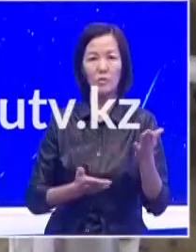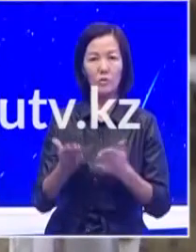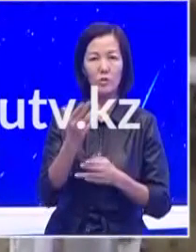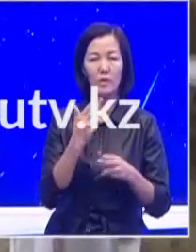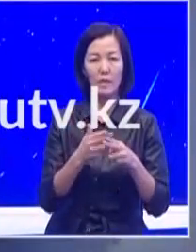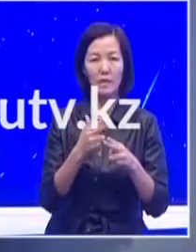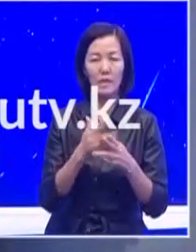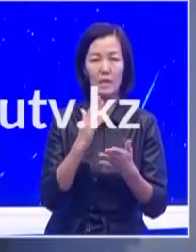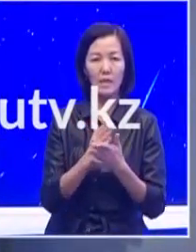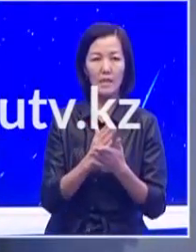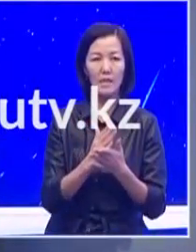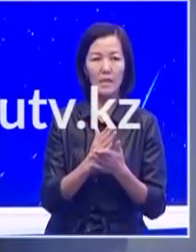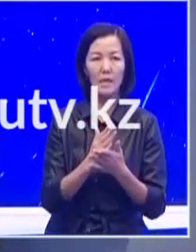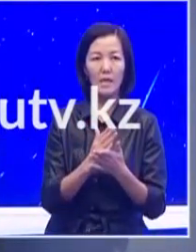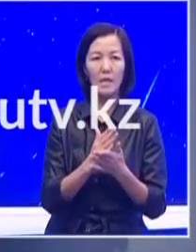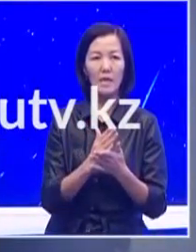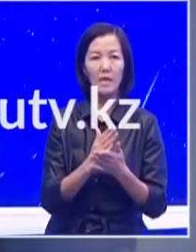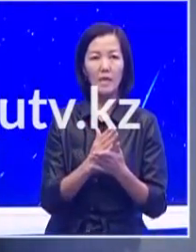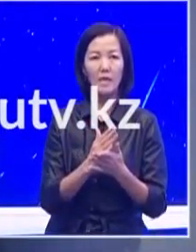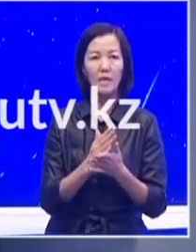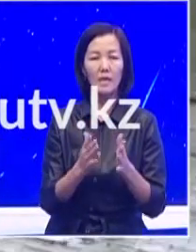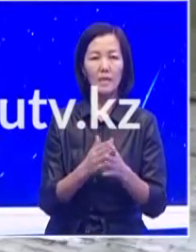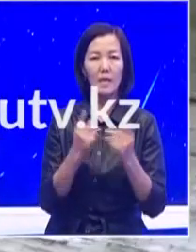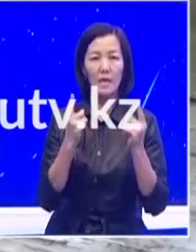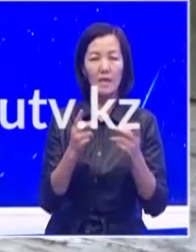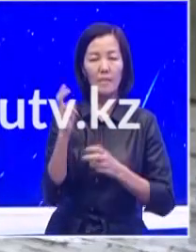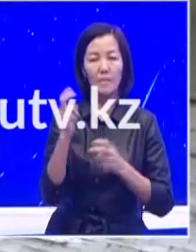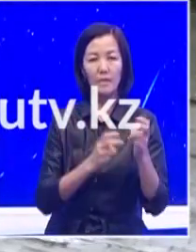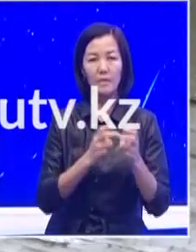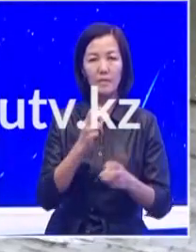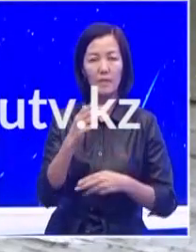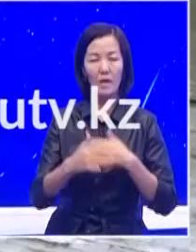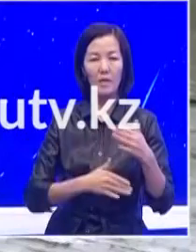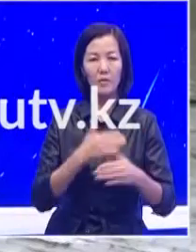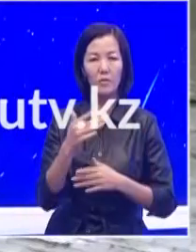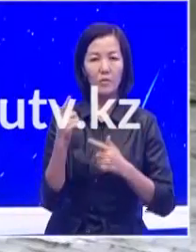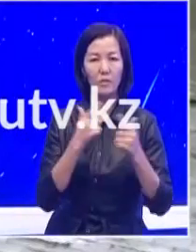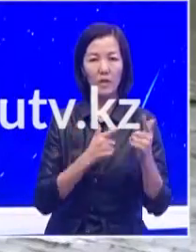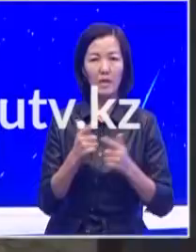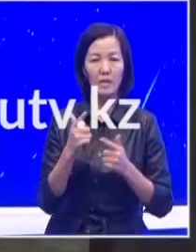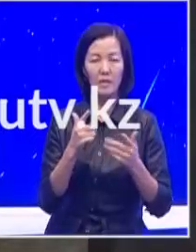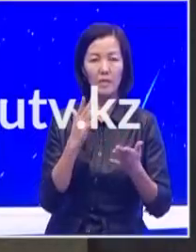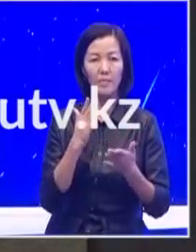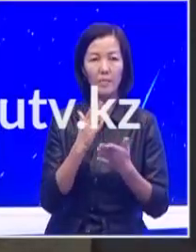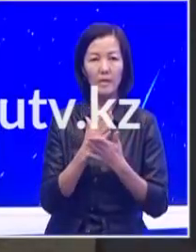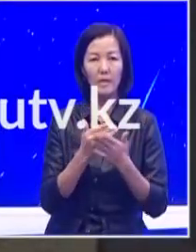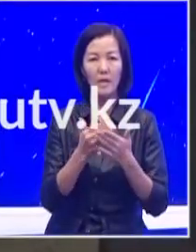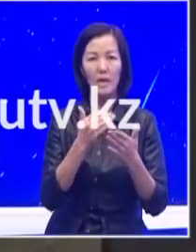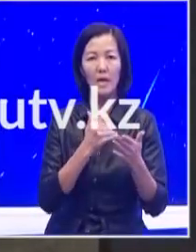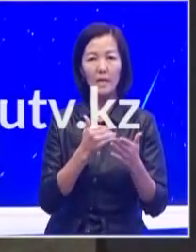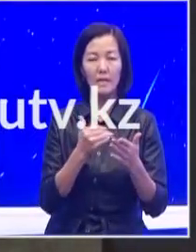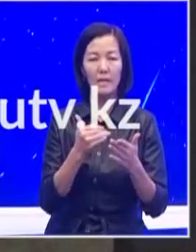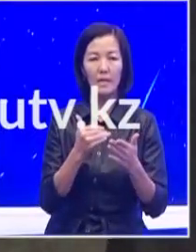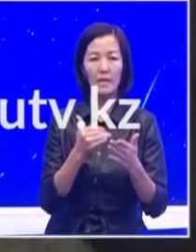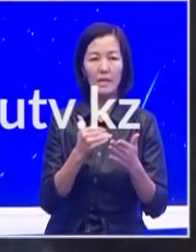кедергі келтірді. Бас инженердің айтуынша алып кәсіпорында қан қайнату маусымына дайындық қызып тұр. Маусымалды кешенді жұмыстар